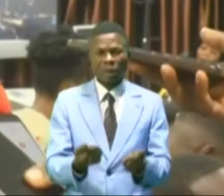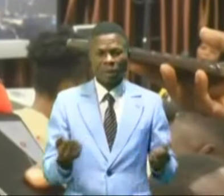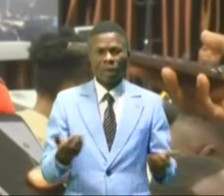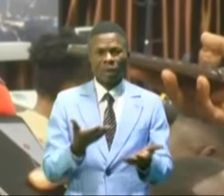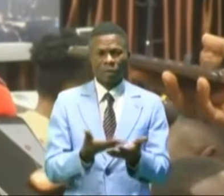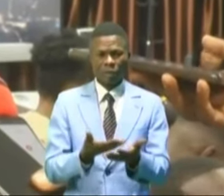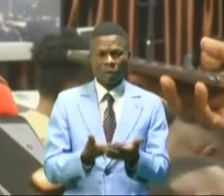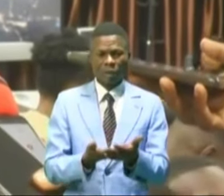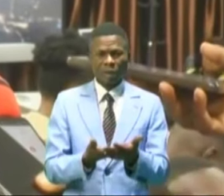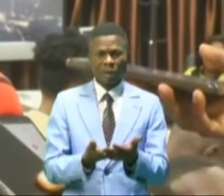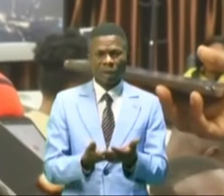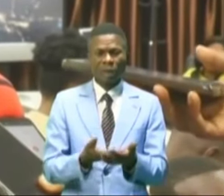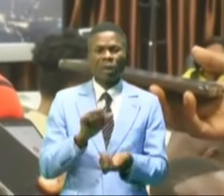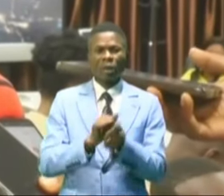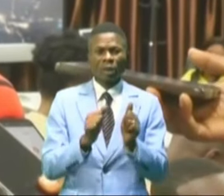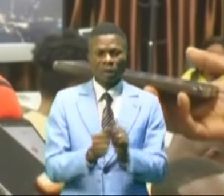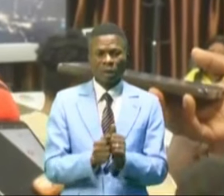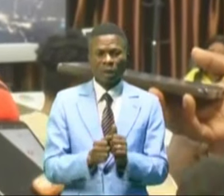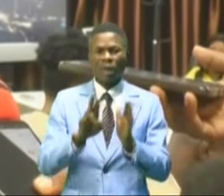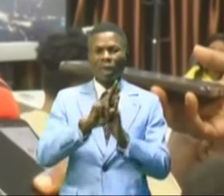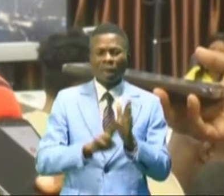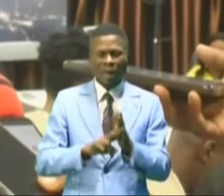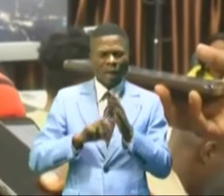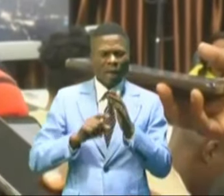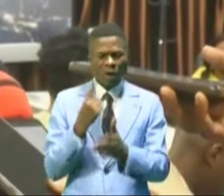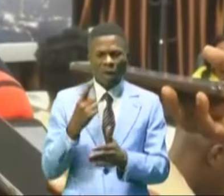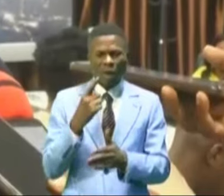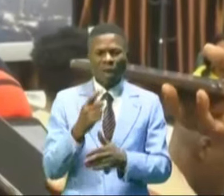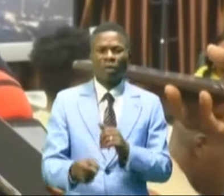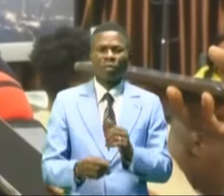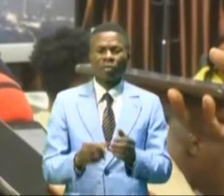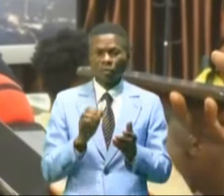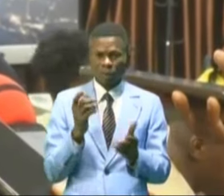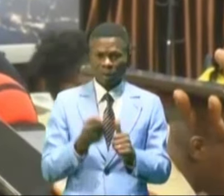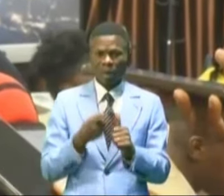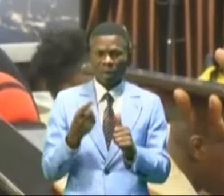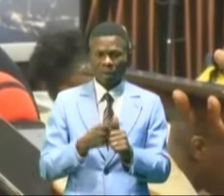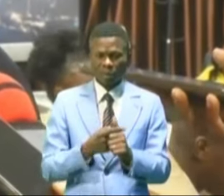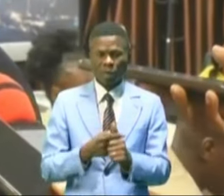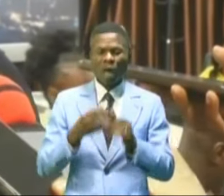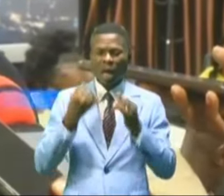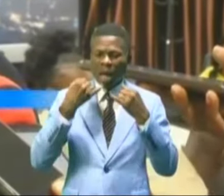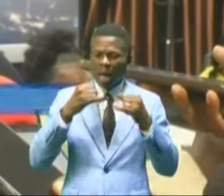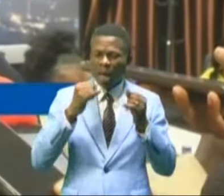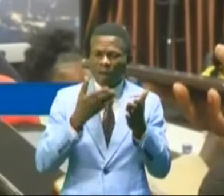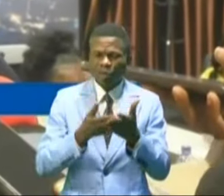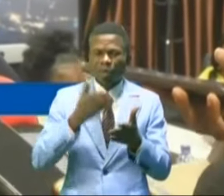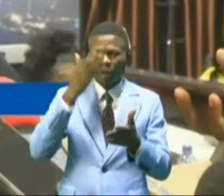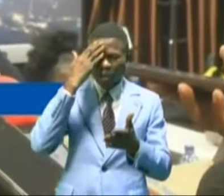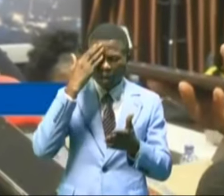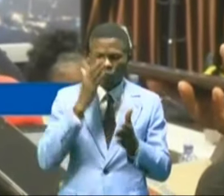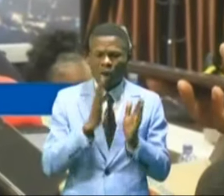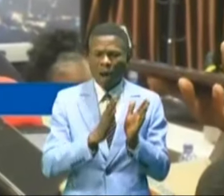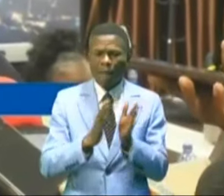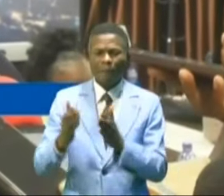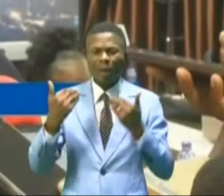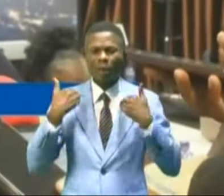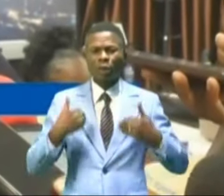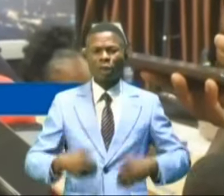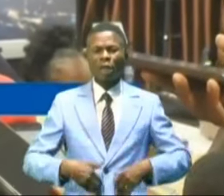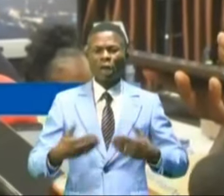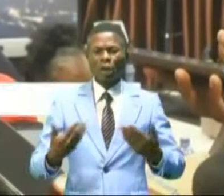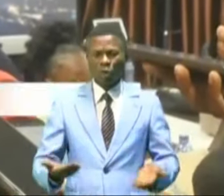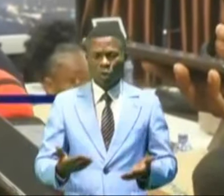ont leurs premières règles très tôt, les ont avant d'avoir l'information qu'ils ont sur